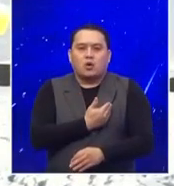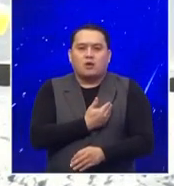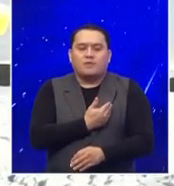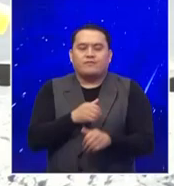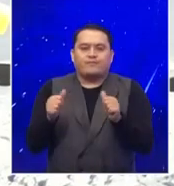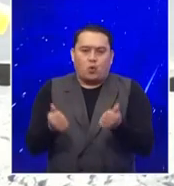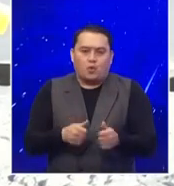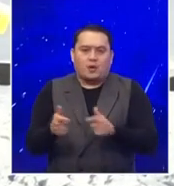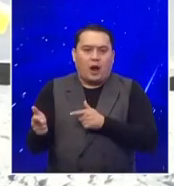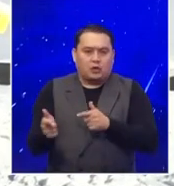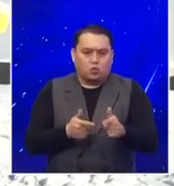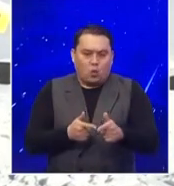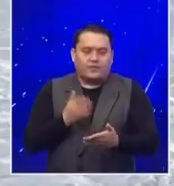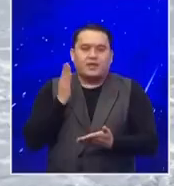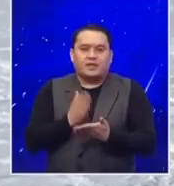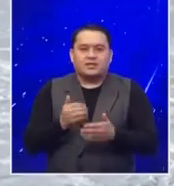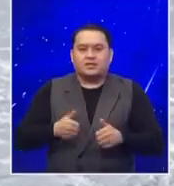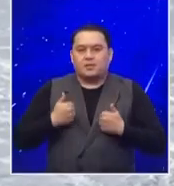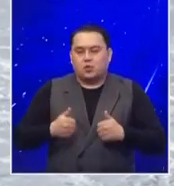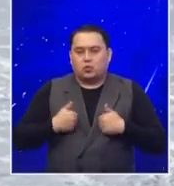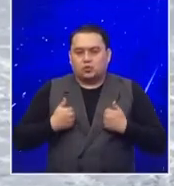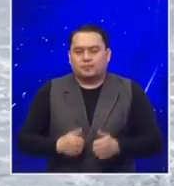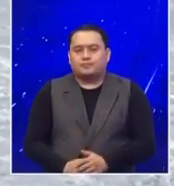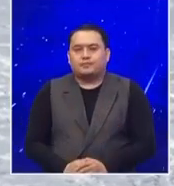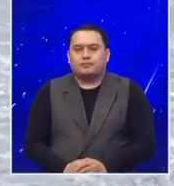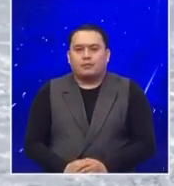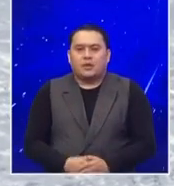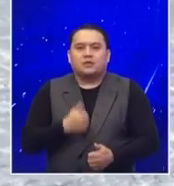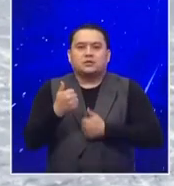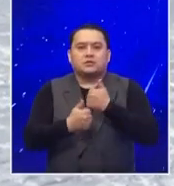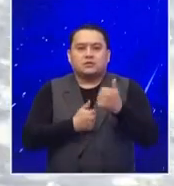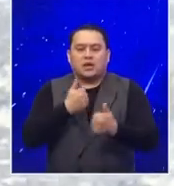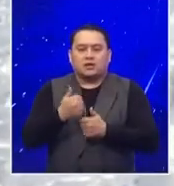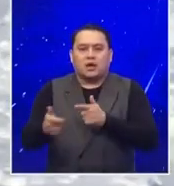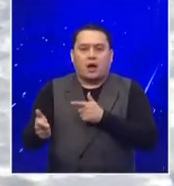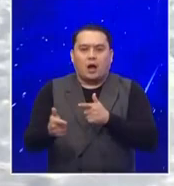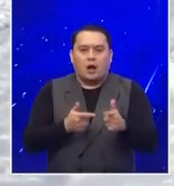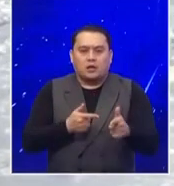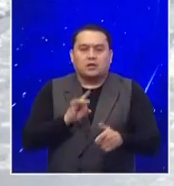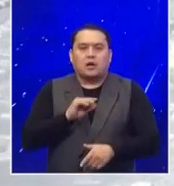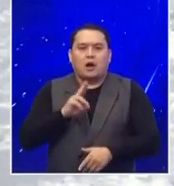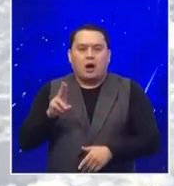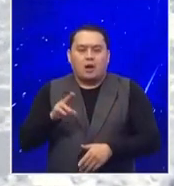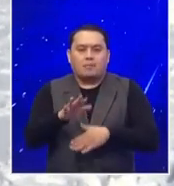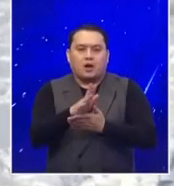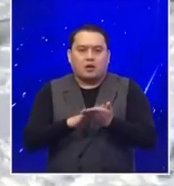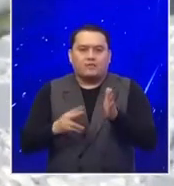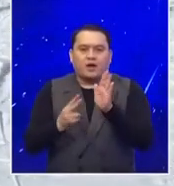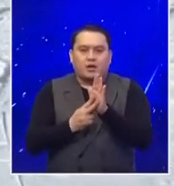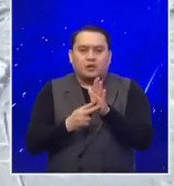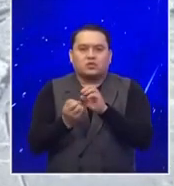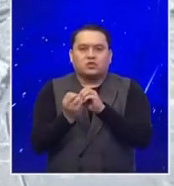определенная форма, но есть еще к чему стремиться. Сборная региона к стартам практически готова. Чемпионат Республики Казахстан продлится с 8